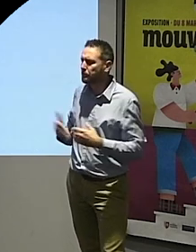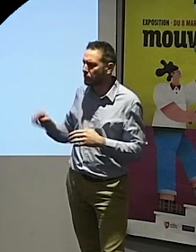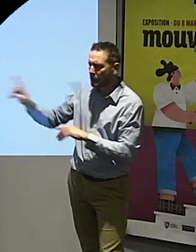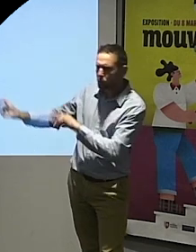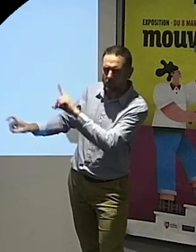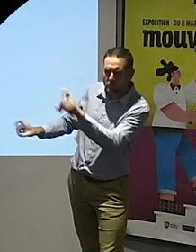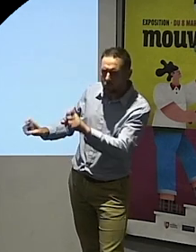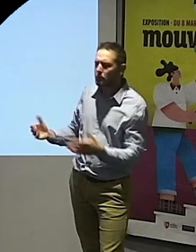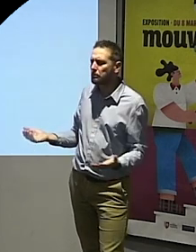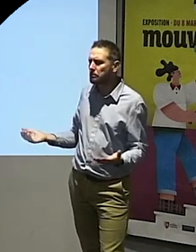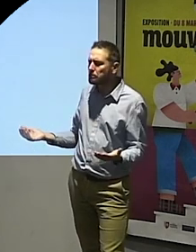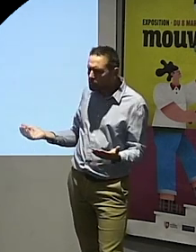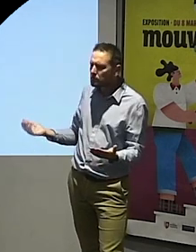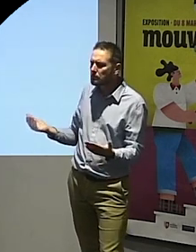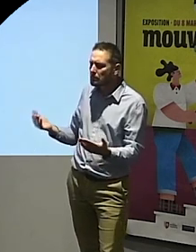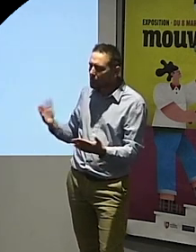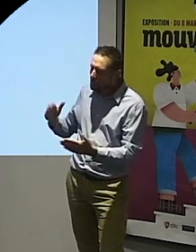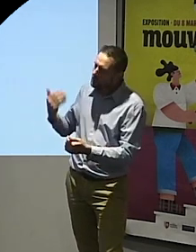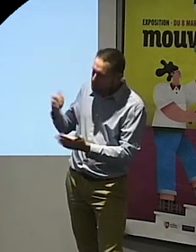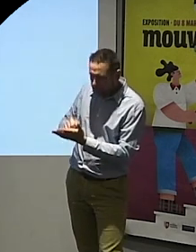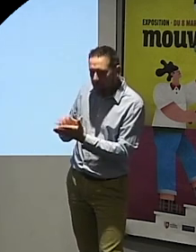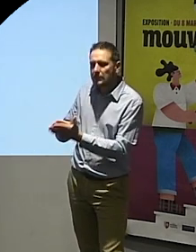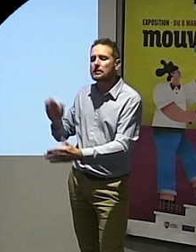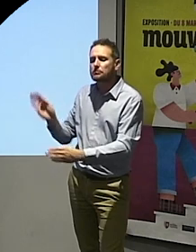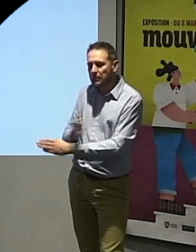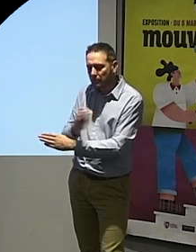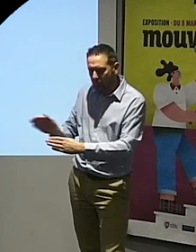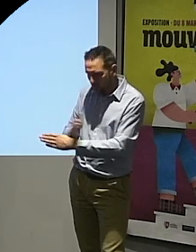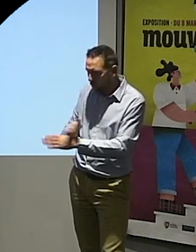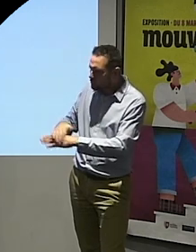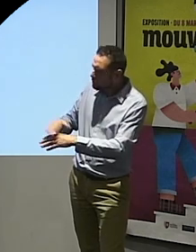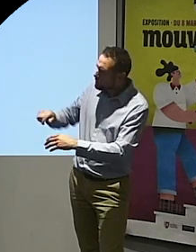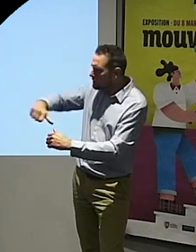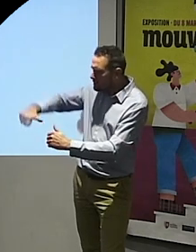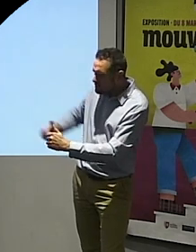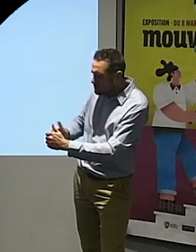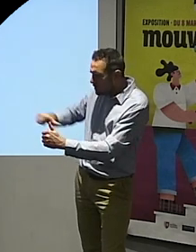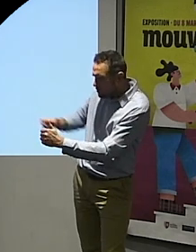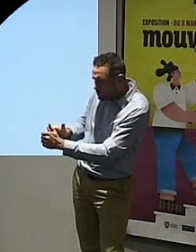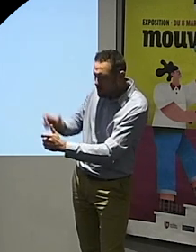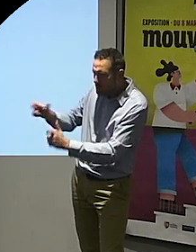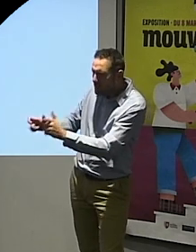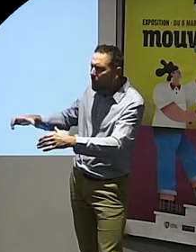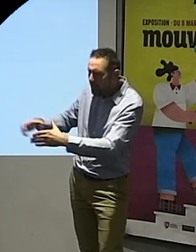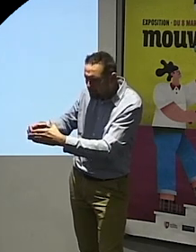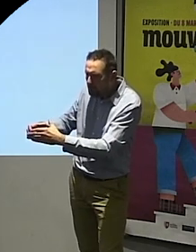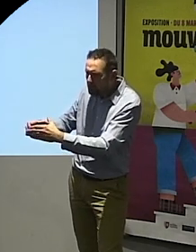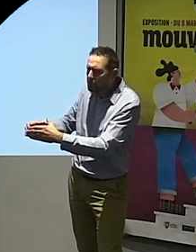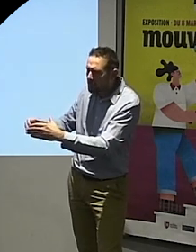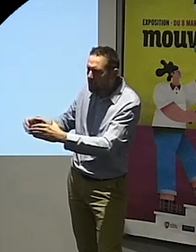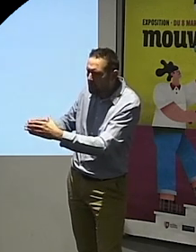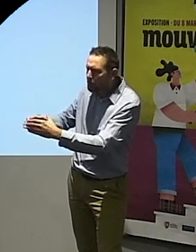vous avez vu se jouer au fur et à mesure des années où vous avez accompagné l'équipe de tennis de table du logis de la cour ?